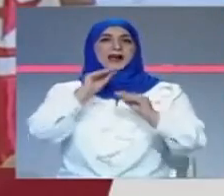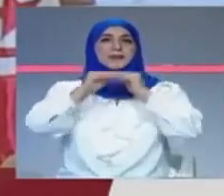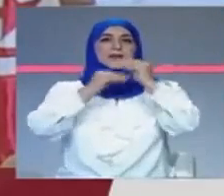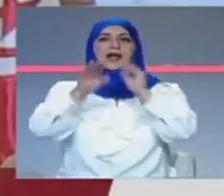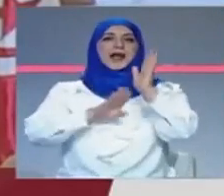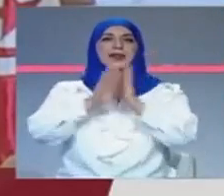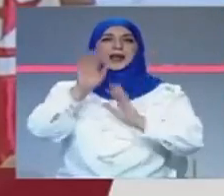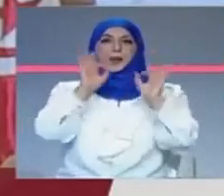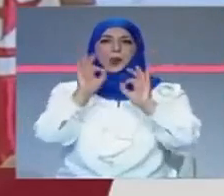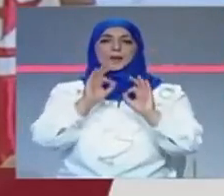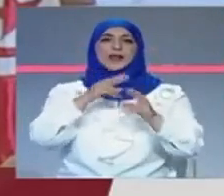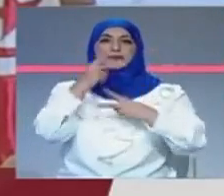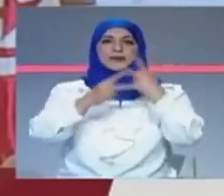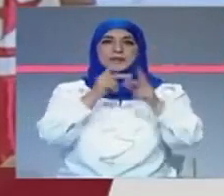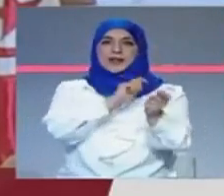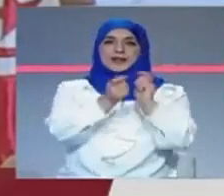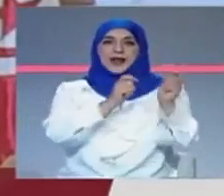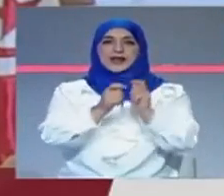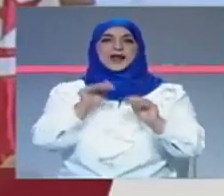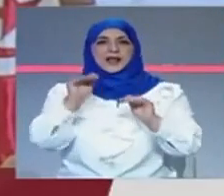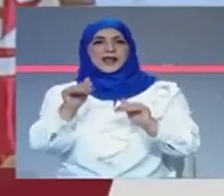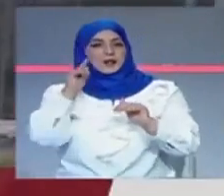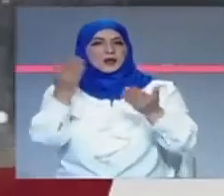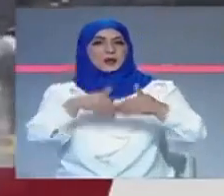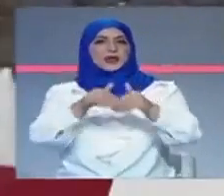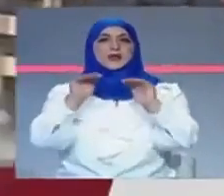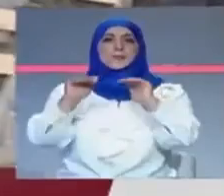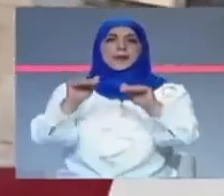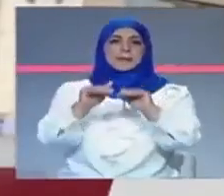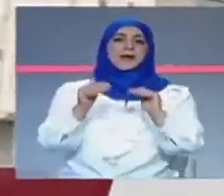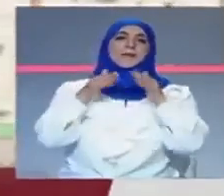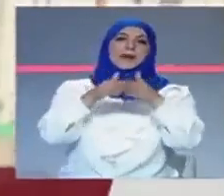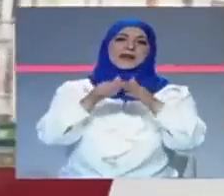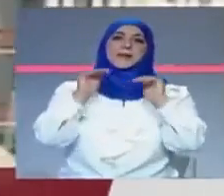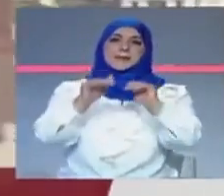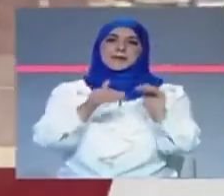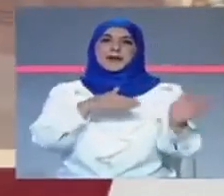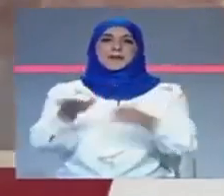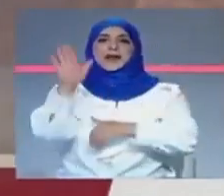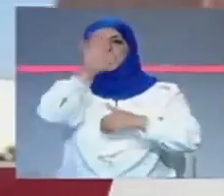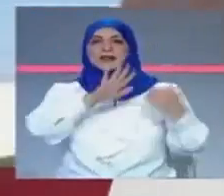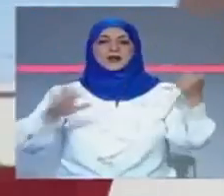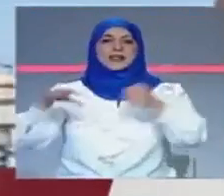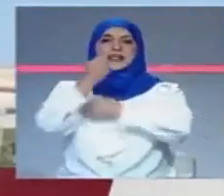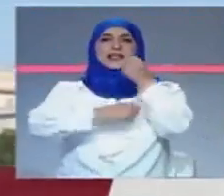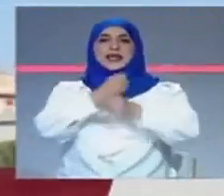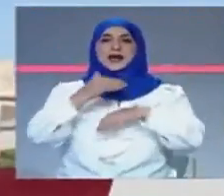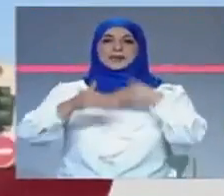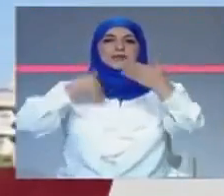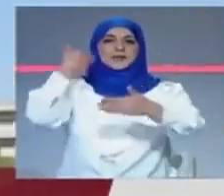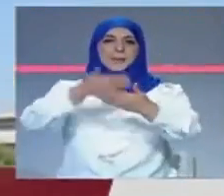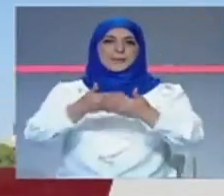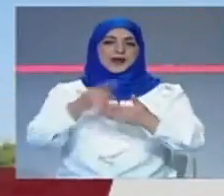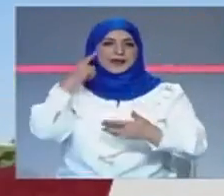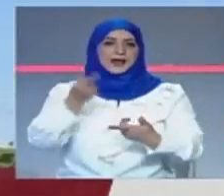ان يعيد انتاج نفس الحركات الاجتماعيه و نفس المطالب 65 سنه مرت على اعلان النظام